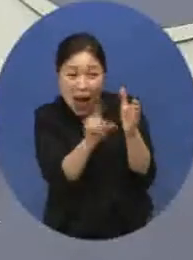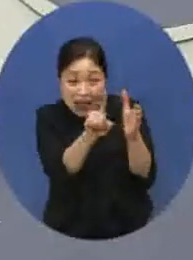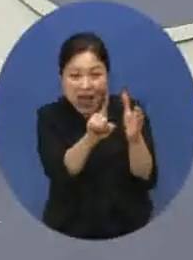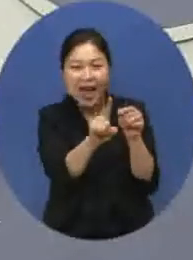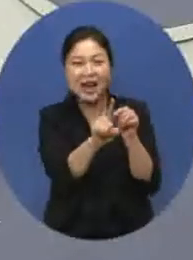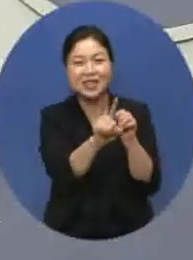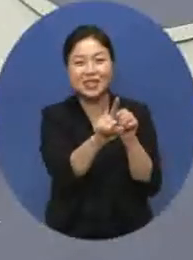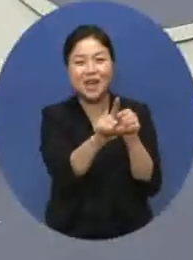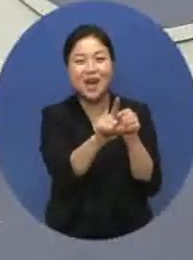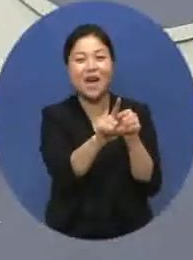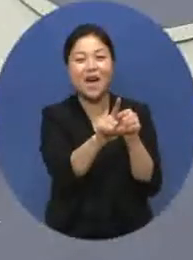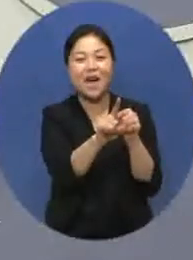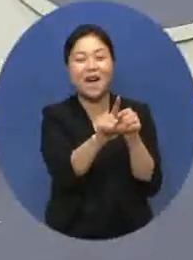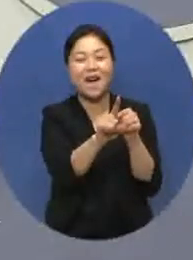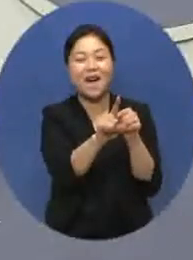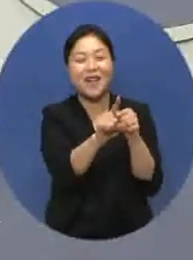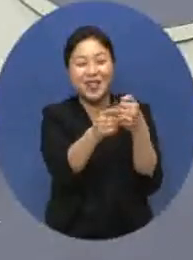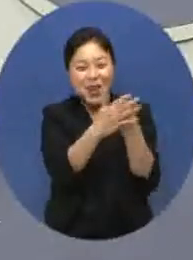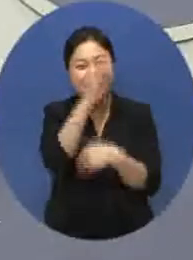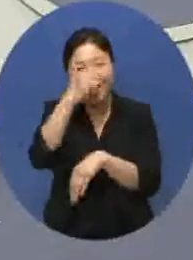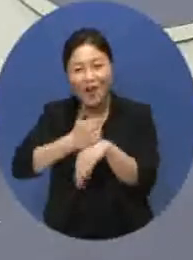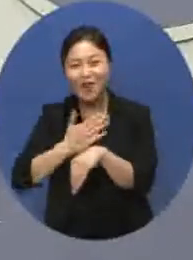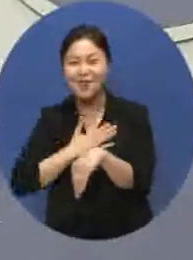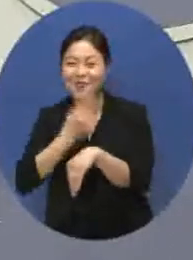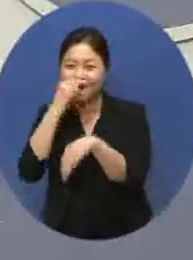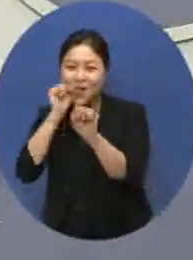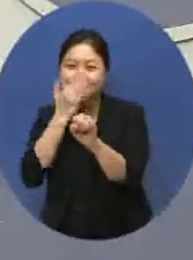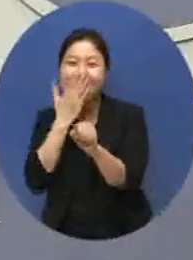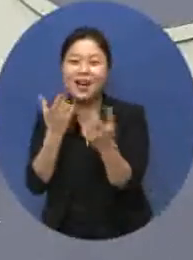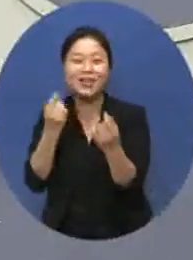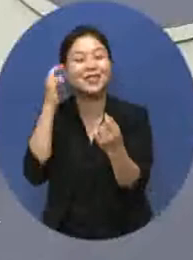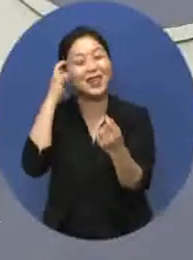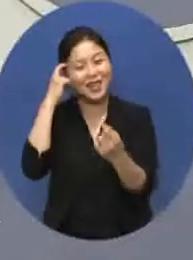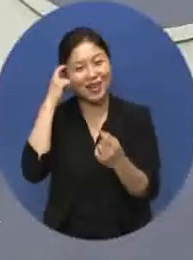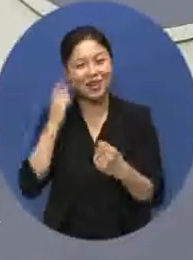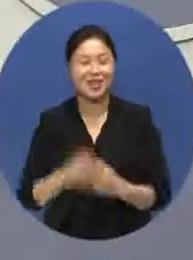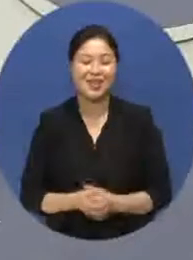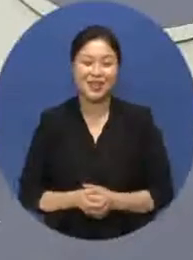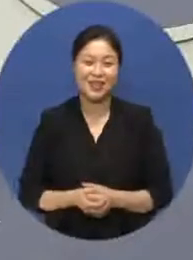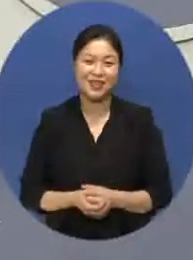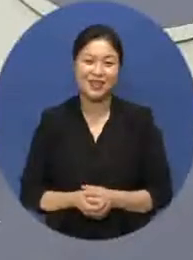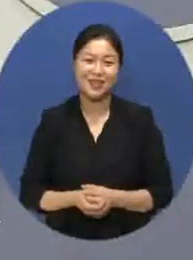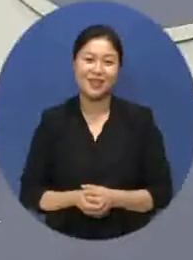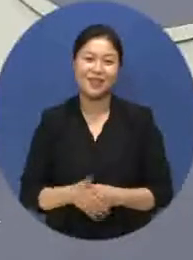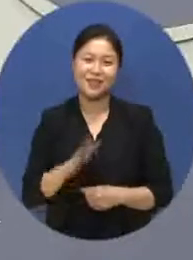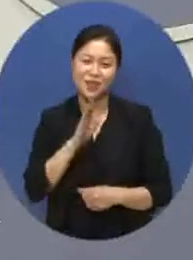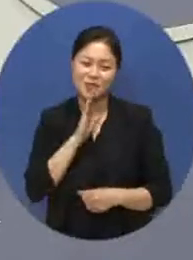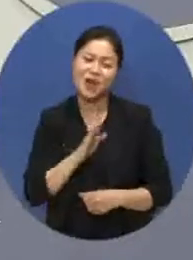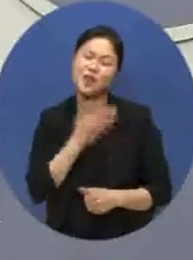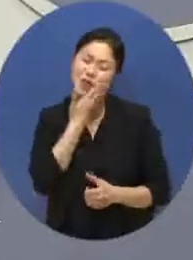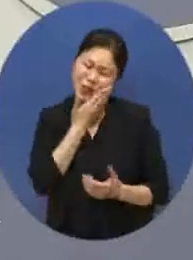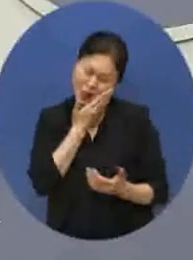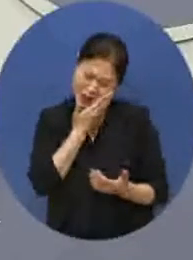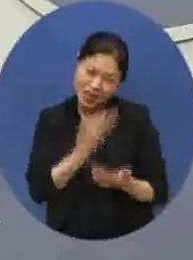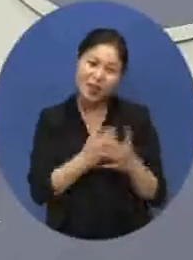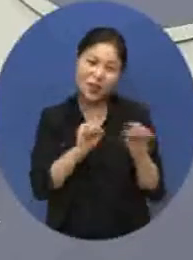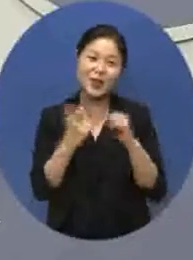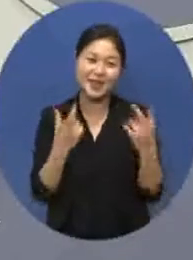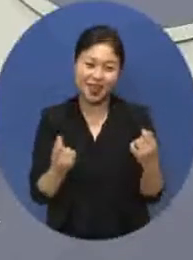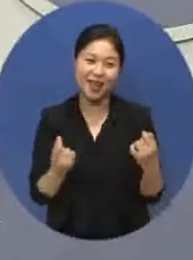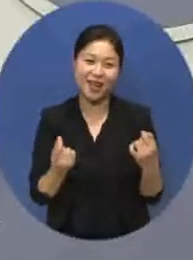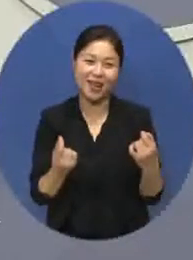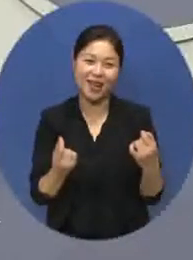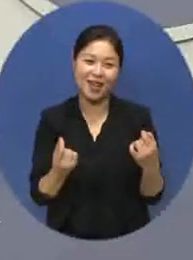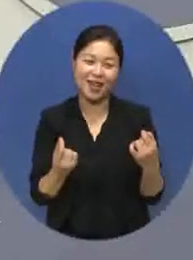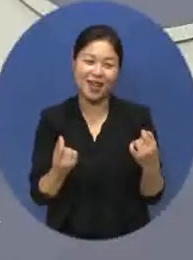오늘날까지 겨우 살았던 것 같은 생각이 들어서 야, 그거 참 그래도 귀한 일이 됐다. 그로 인해가지고